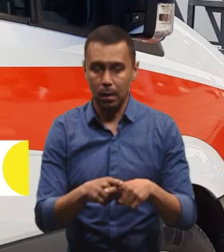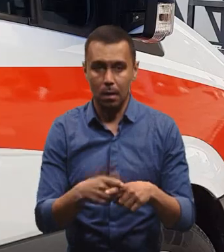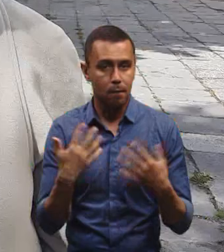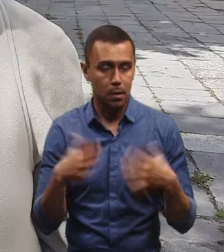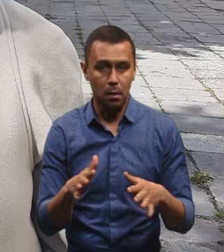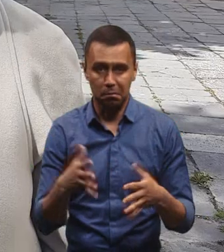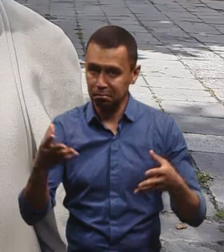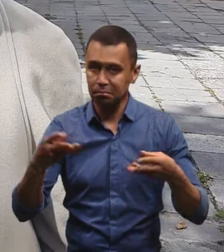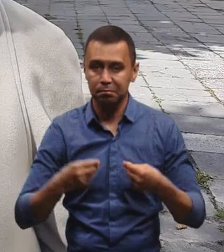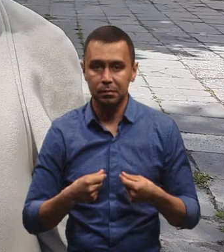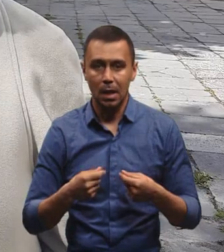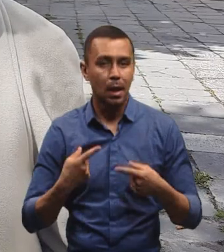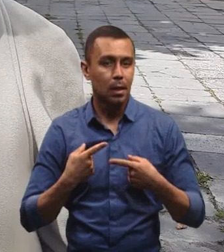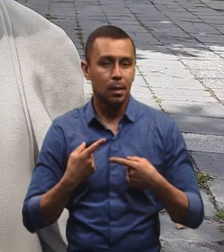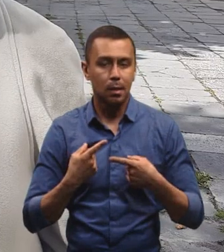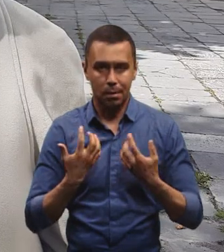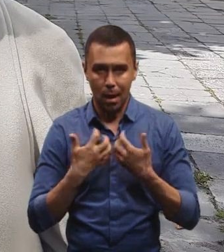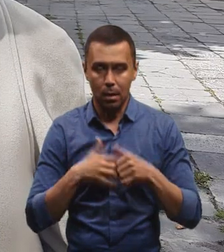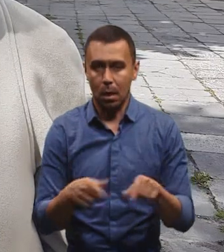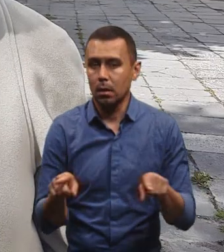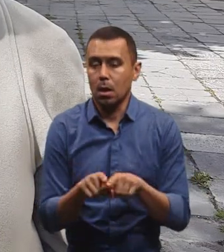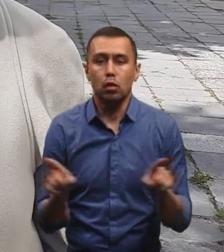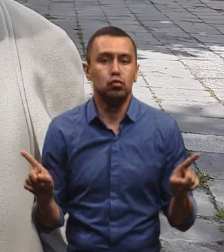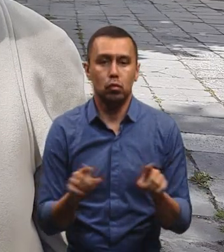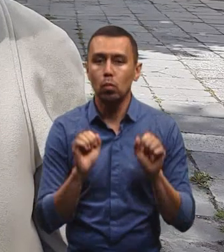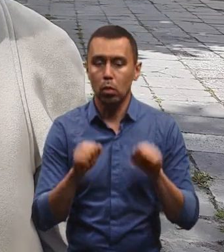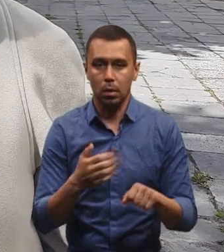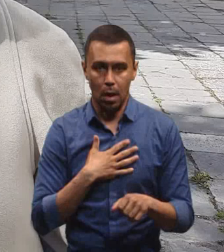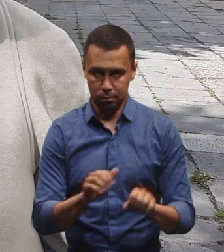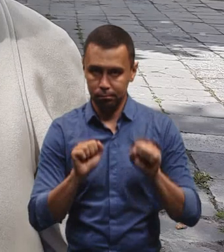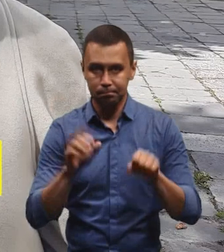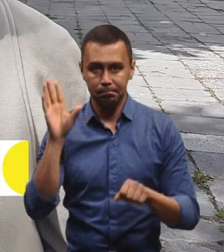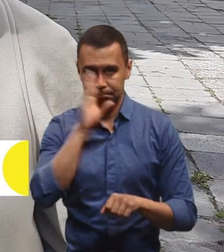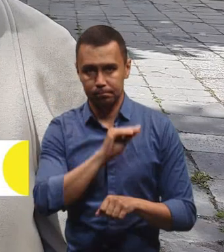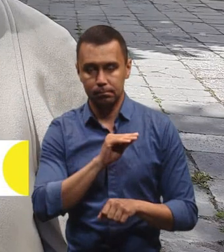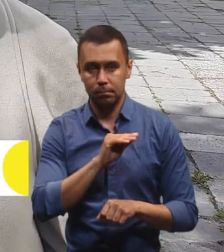вже вражає. Техніка, як би сказати, така, що може нас захистити.